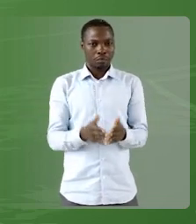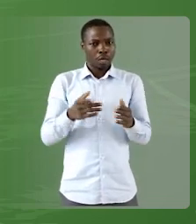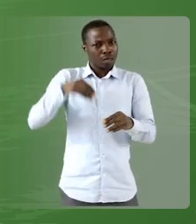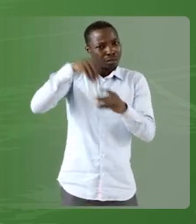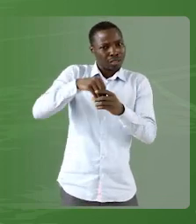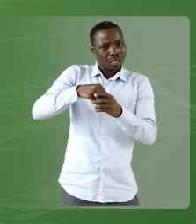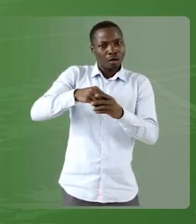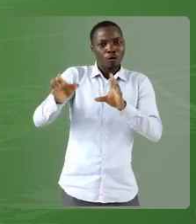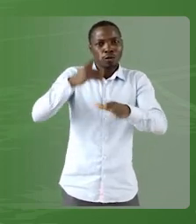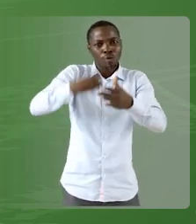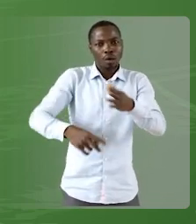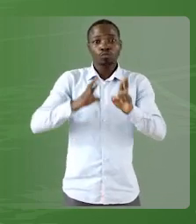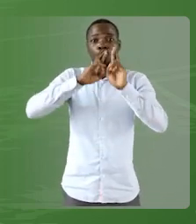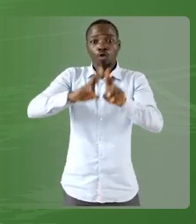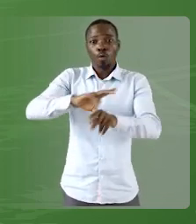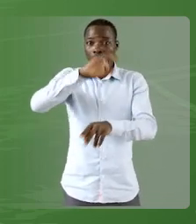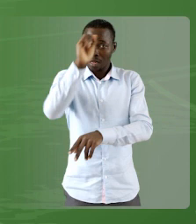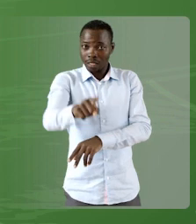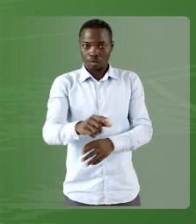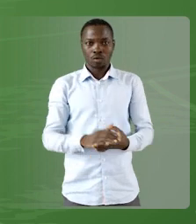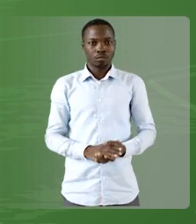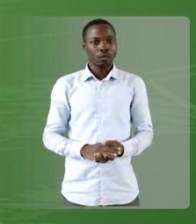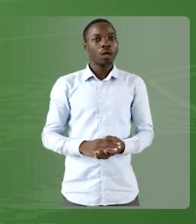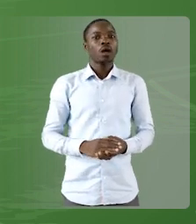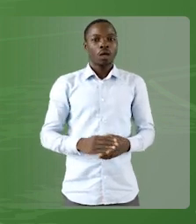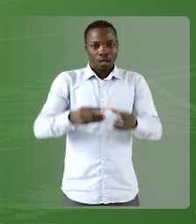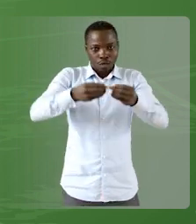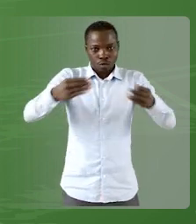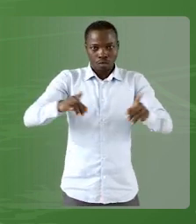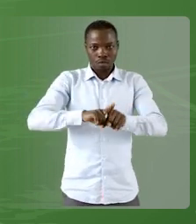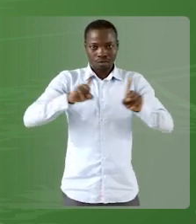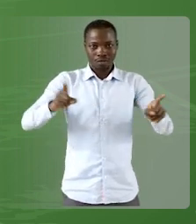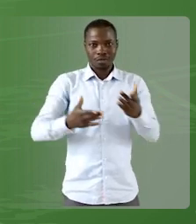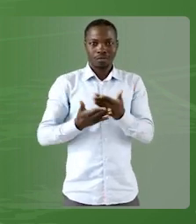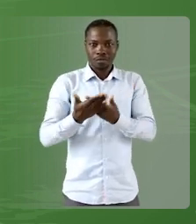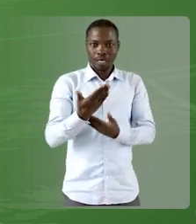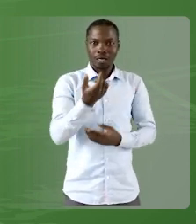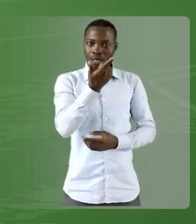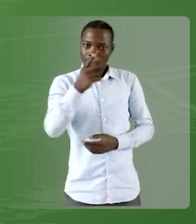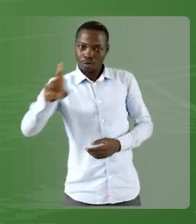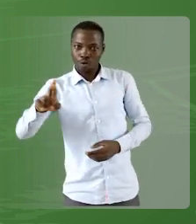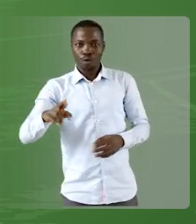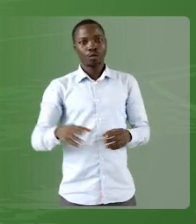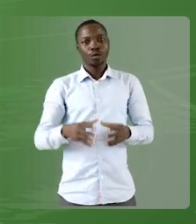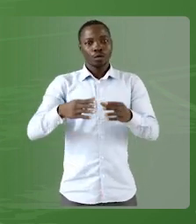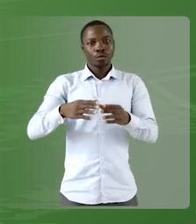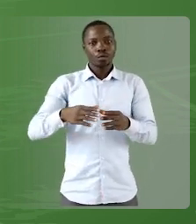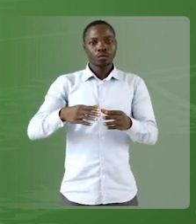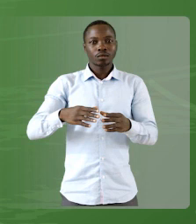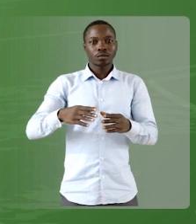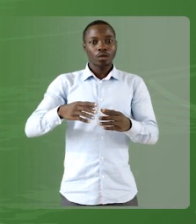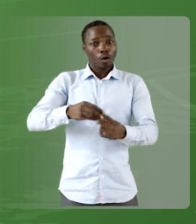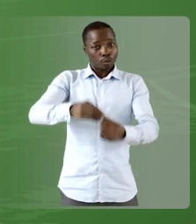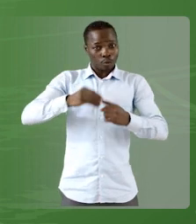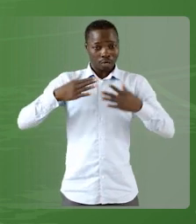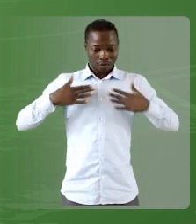posés, les sols se différencient par leurs propriétés physiques